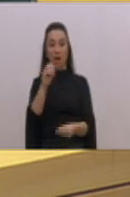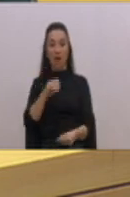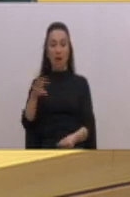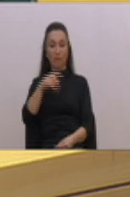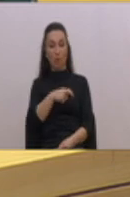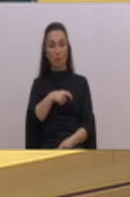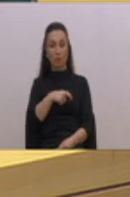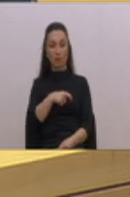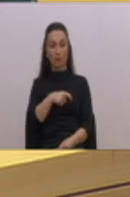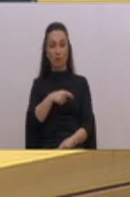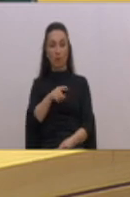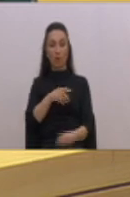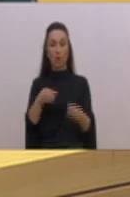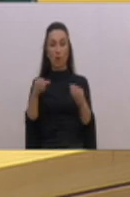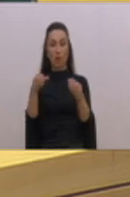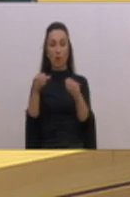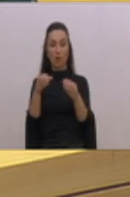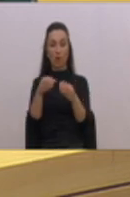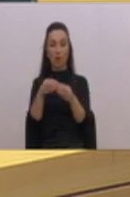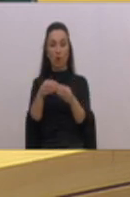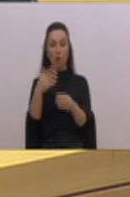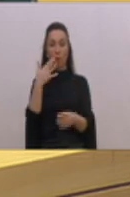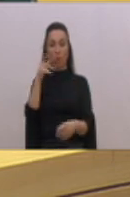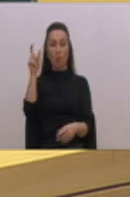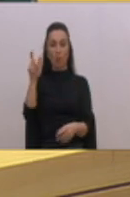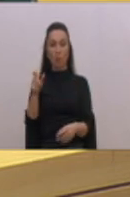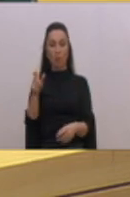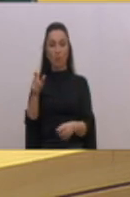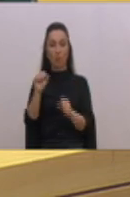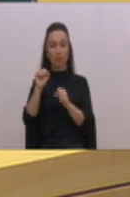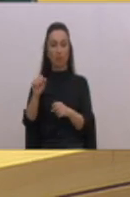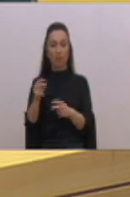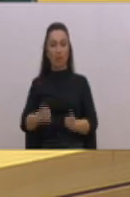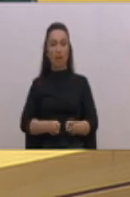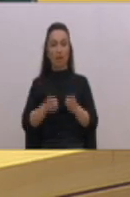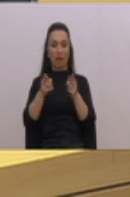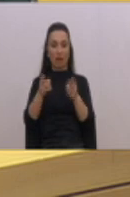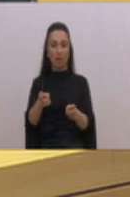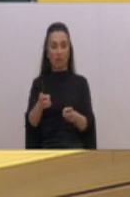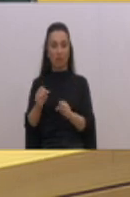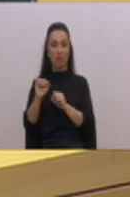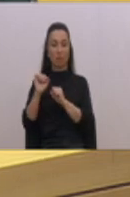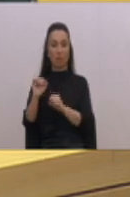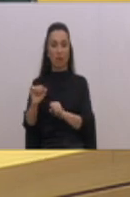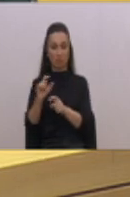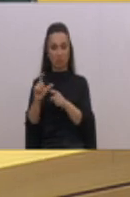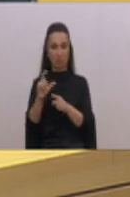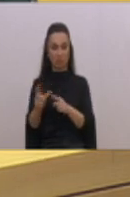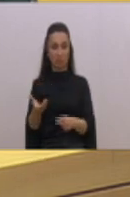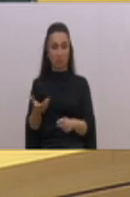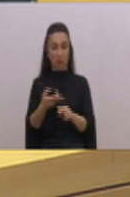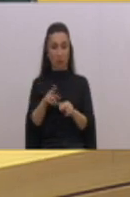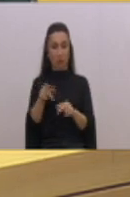ევროდეპუტატებს უწოდეს კოლექტიური ჟიგა მანტასები და უცხოელი ნაცები, კრიმინალების ფარველები.